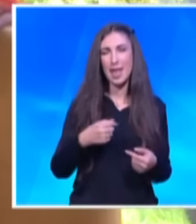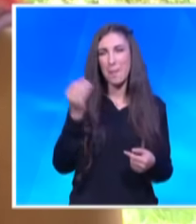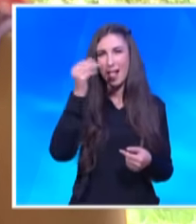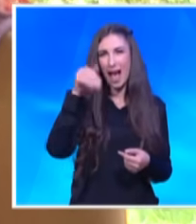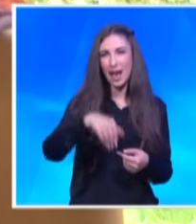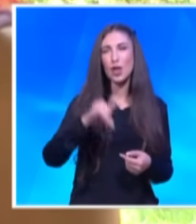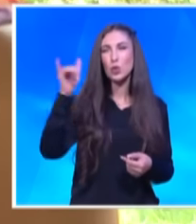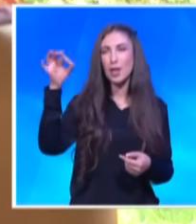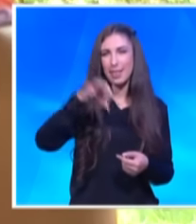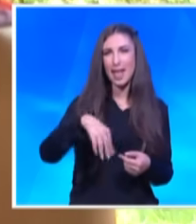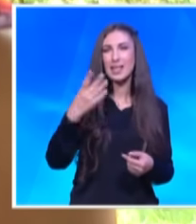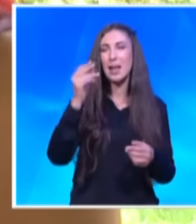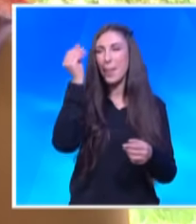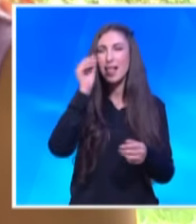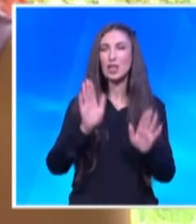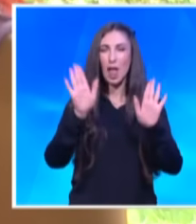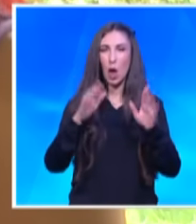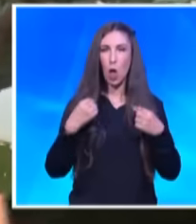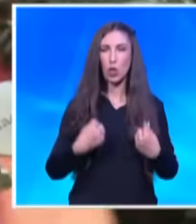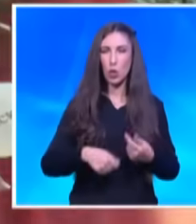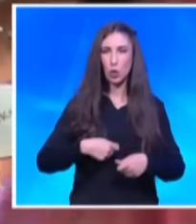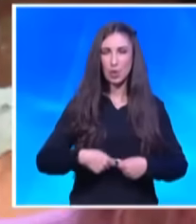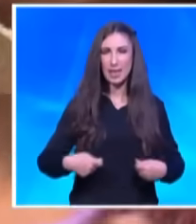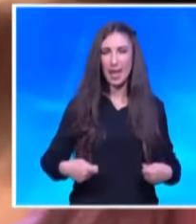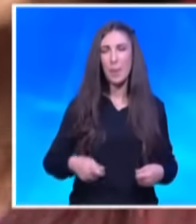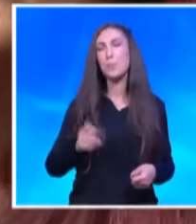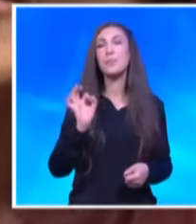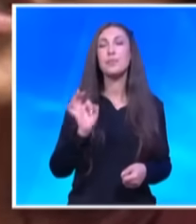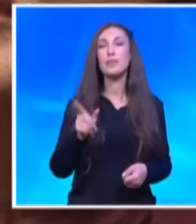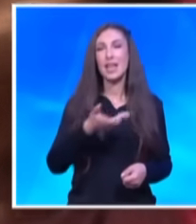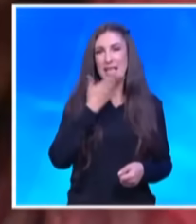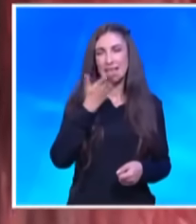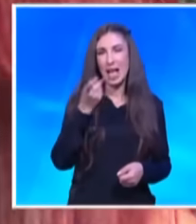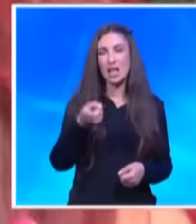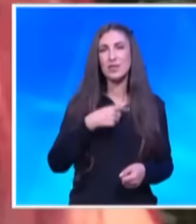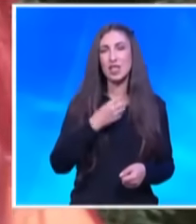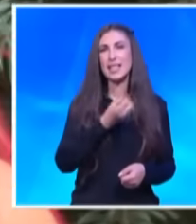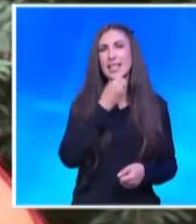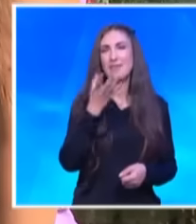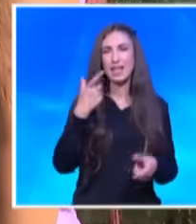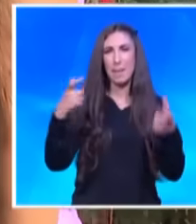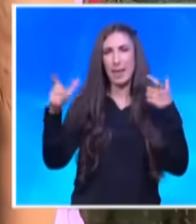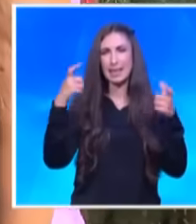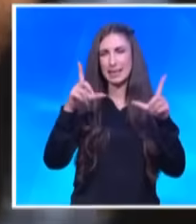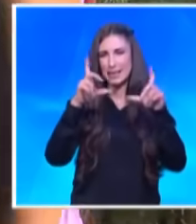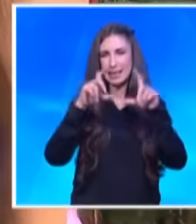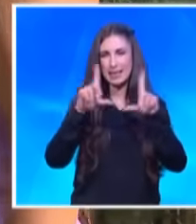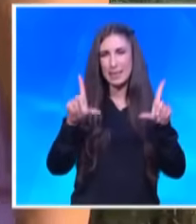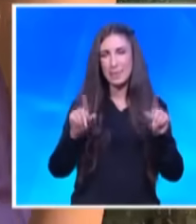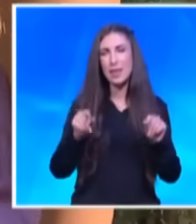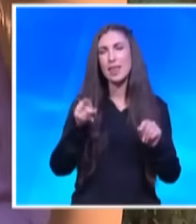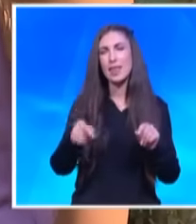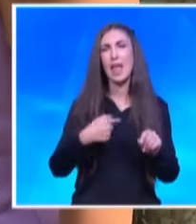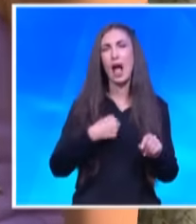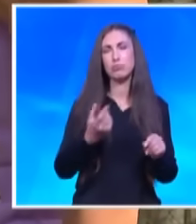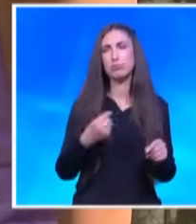България чужденците с народни носи, престилки и забрадки. Джуркова казва за себе си, че въпреки известността на мексиканските снимки, тя е по-скоро